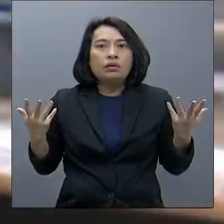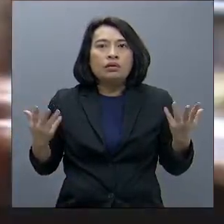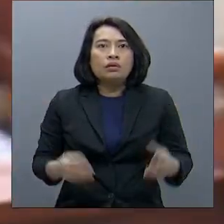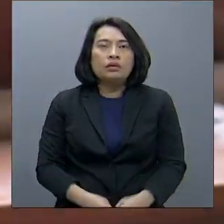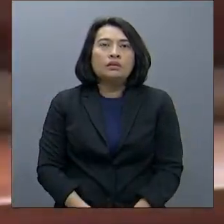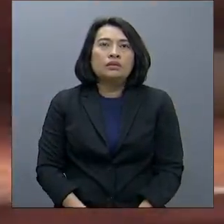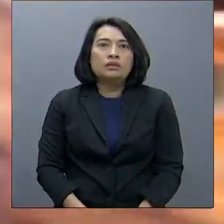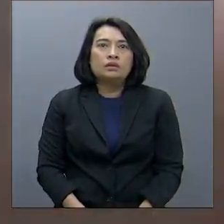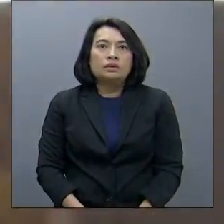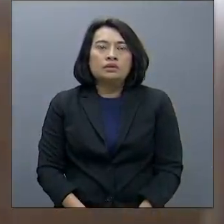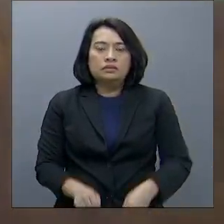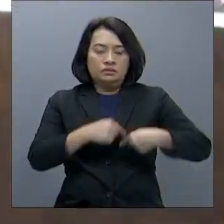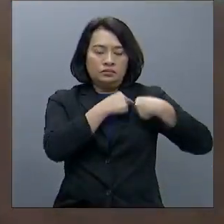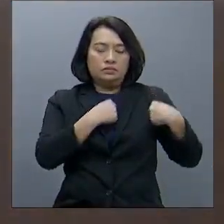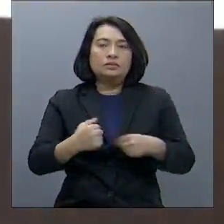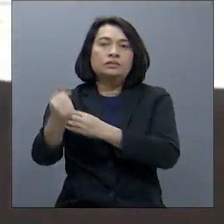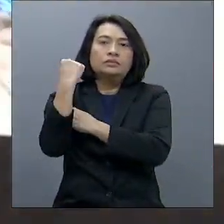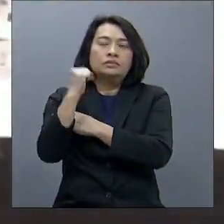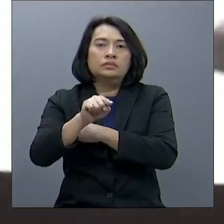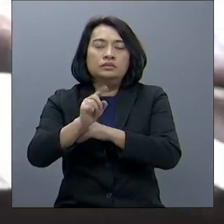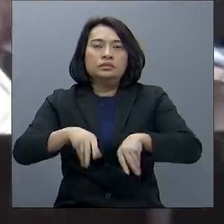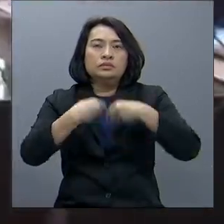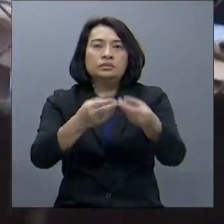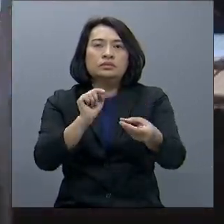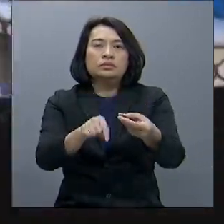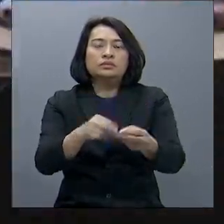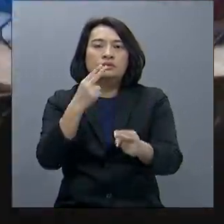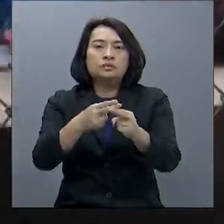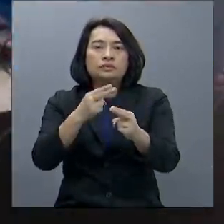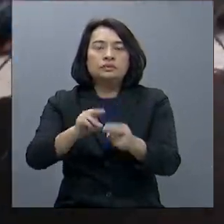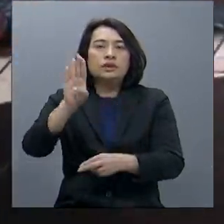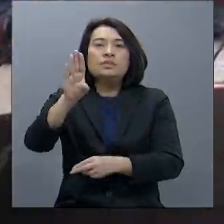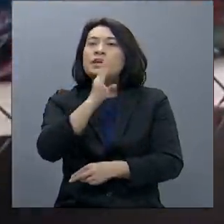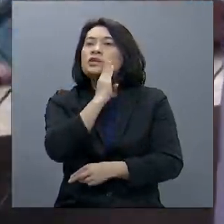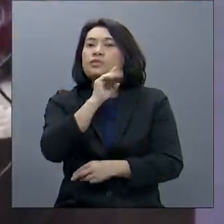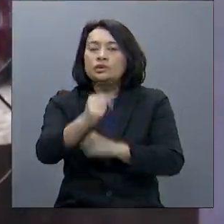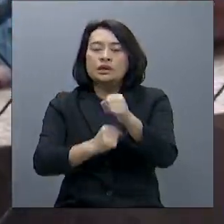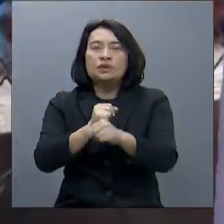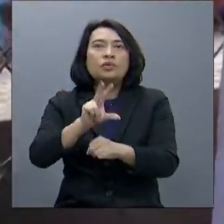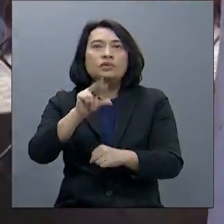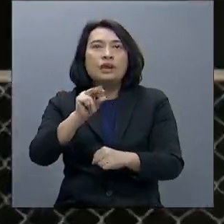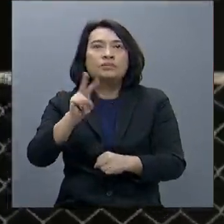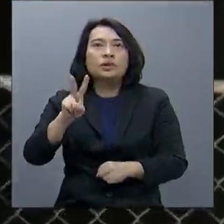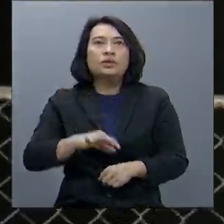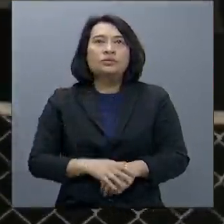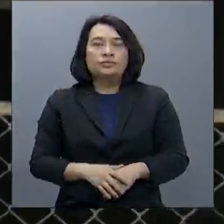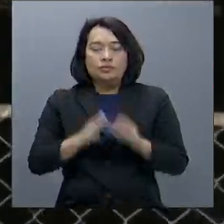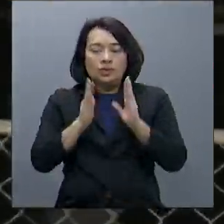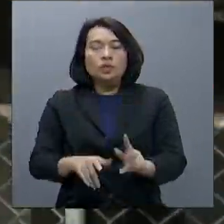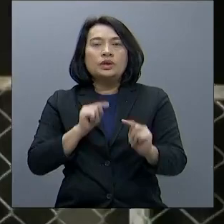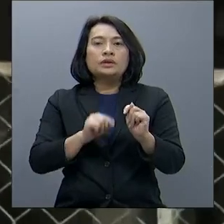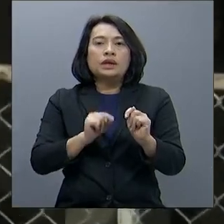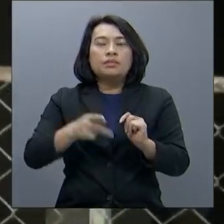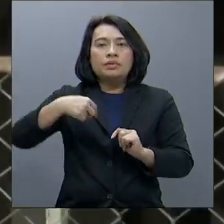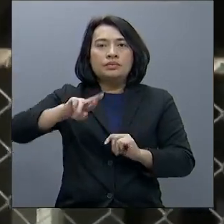ร่วมกันส่งกำลังใจให้กับผู้เสียหายคนนี้หน่อยนะคะคือคุณบีค่ะนามสมมุติเธออายุ32ปีแล้วค่ะเป็นชาวตำบลพระ